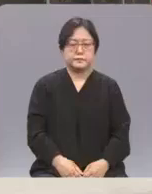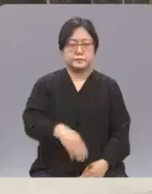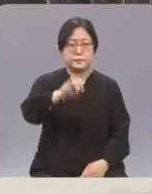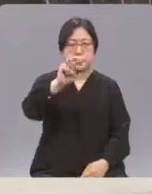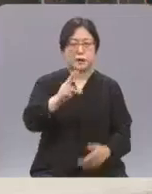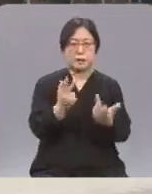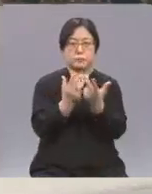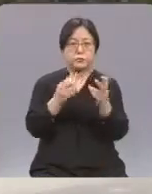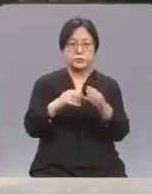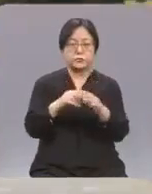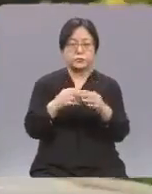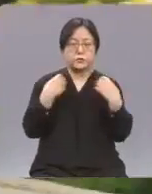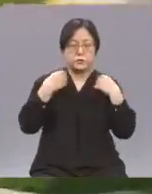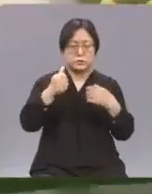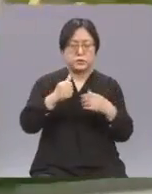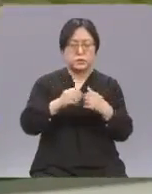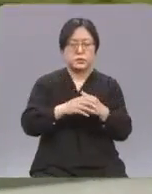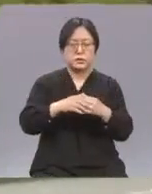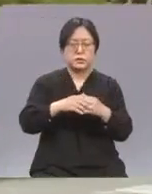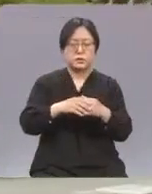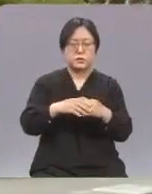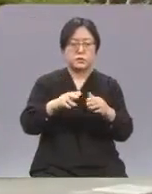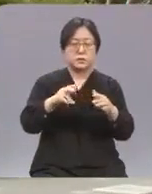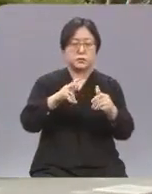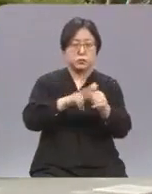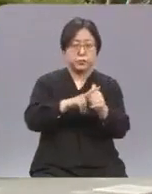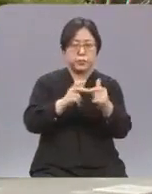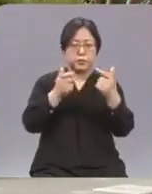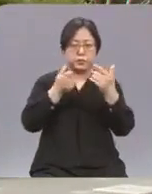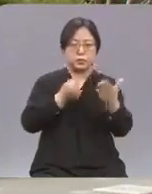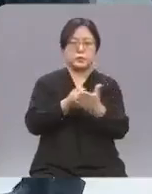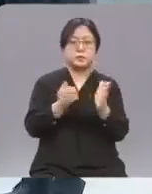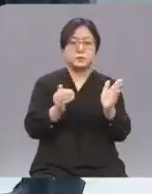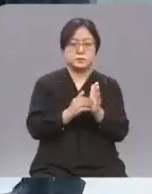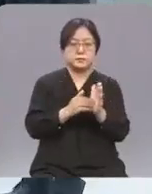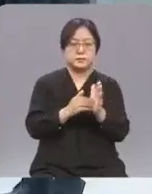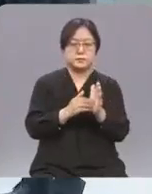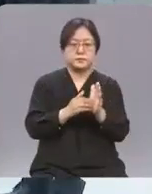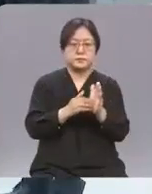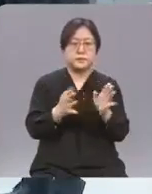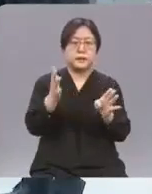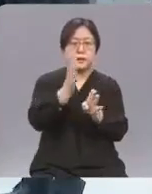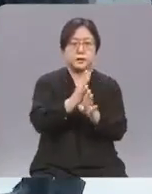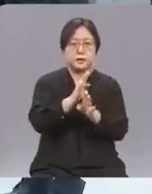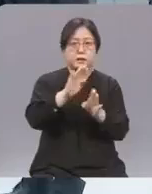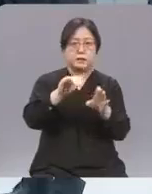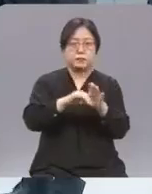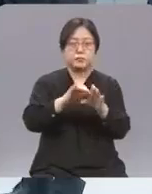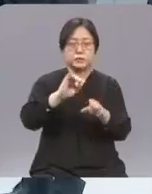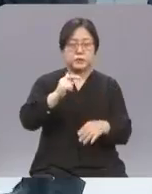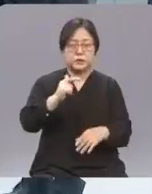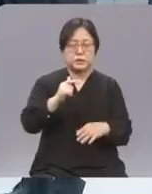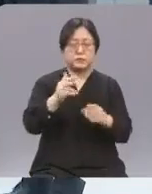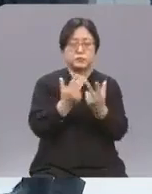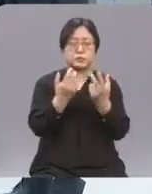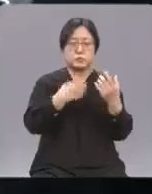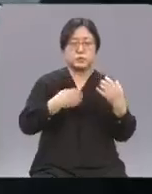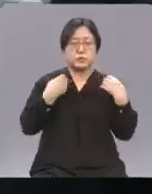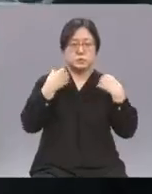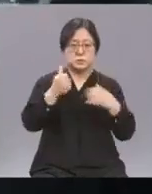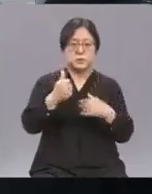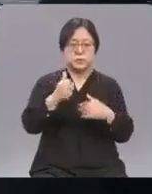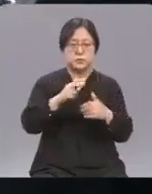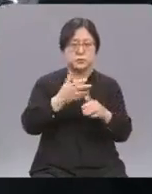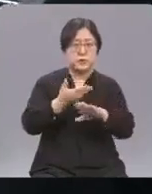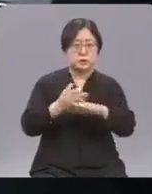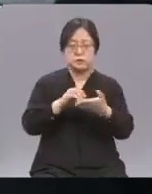광주 북구청장 선거는 일찌감치 대진표가 짜여졌습니다. 재선에 도전하는 문인 북구청장은 민주당 내